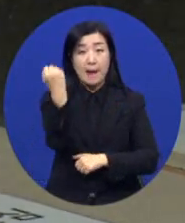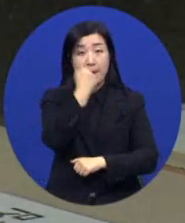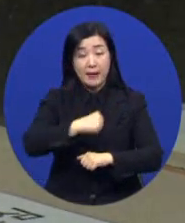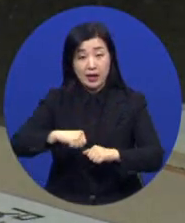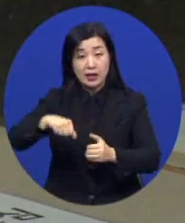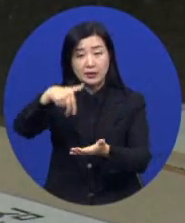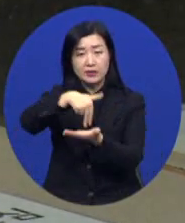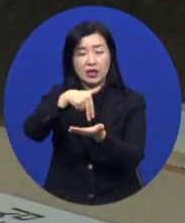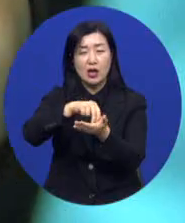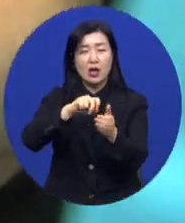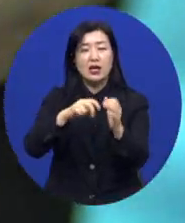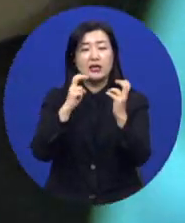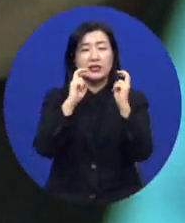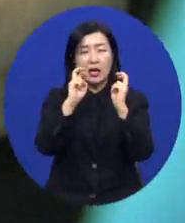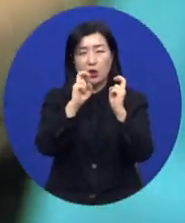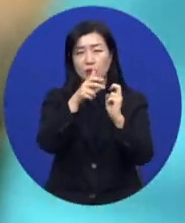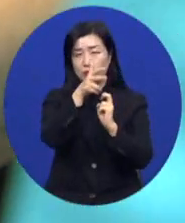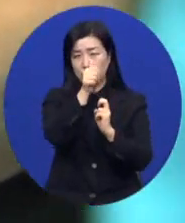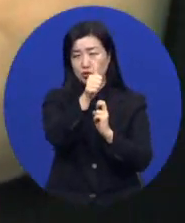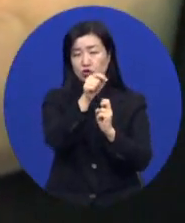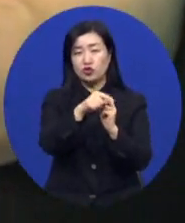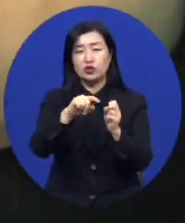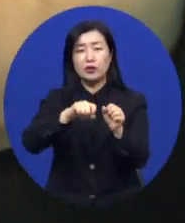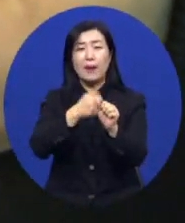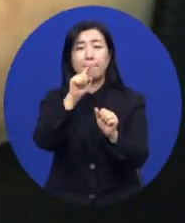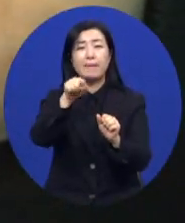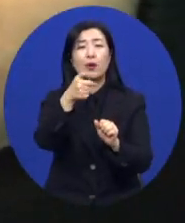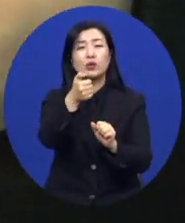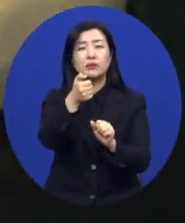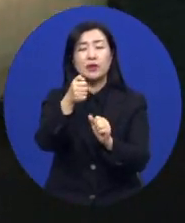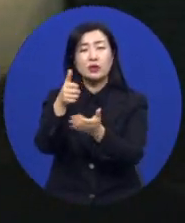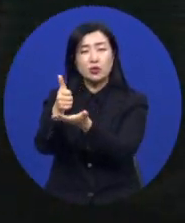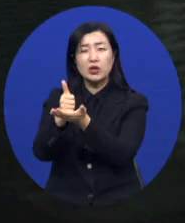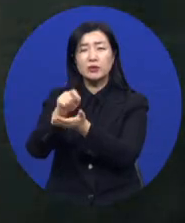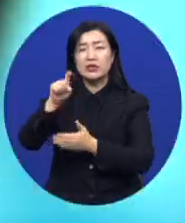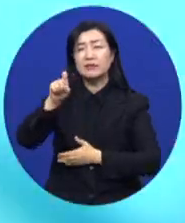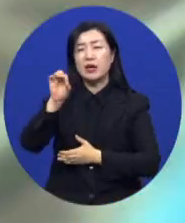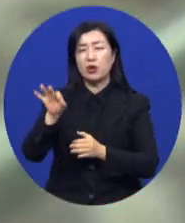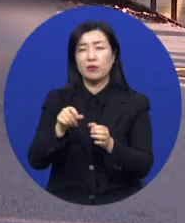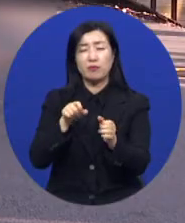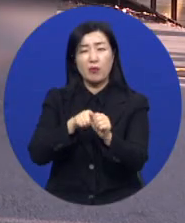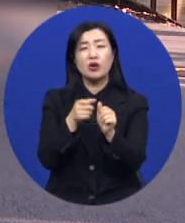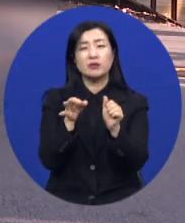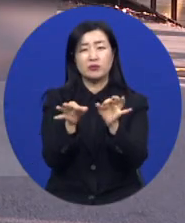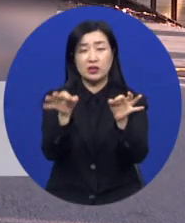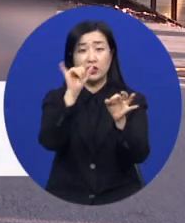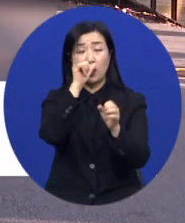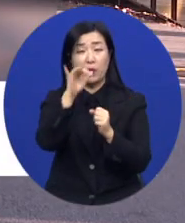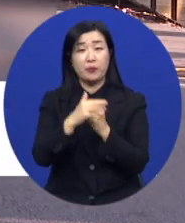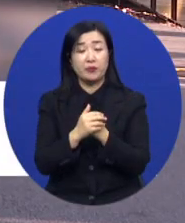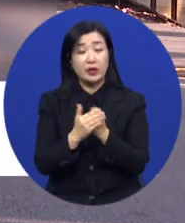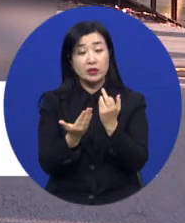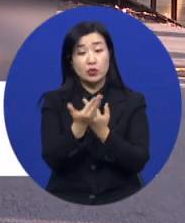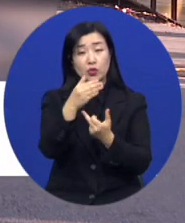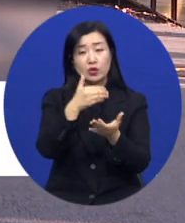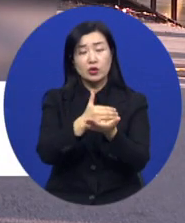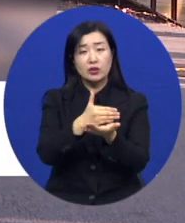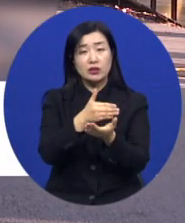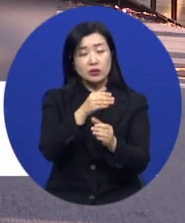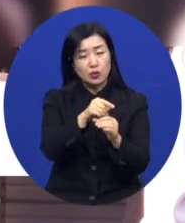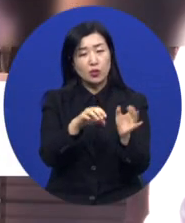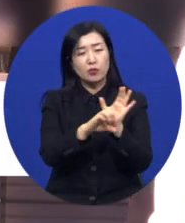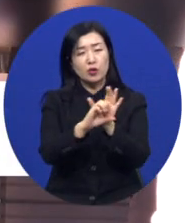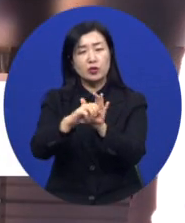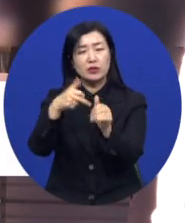사업주는 과태료 150만원 은 이용자는 과태료 10만 원을 물게 됩니다 제주 지어 코로나 7 110 미적